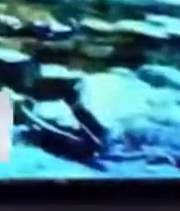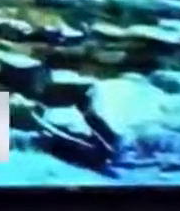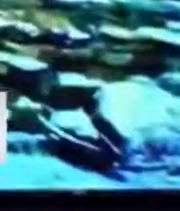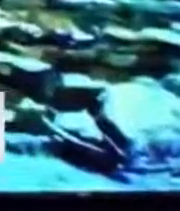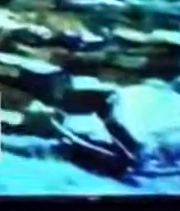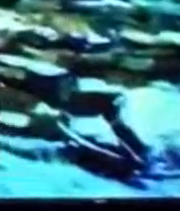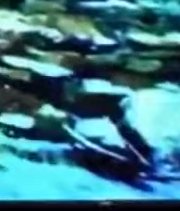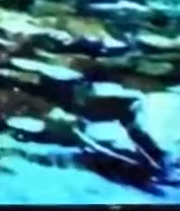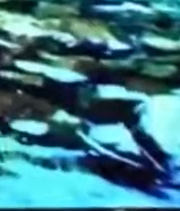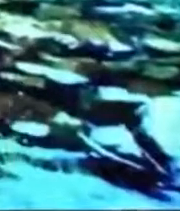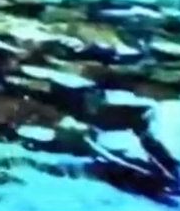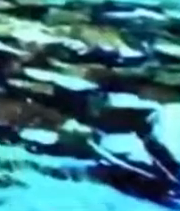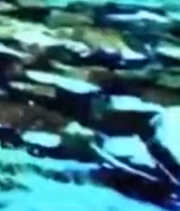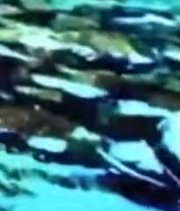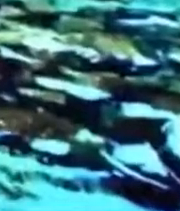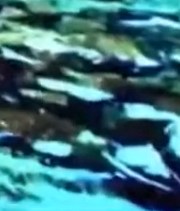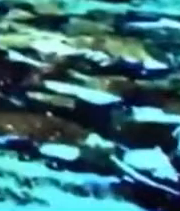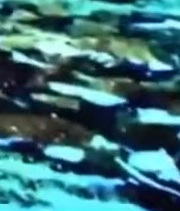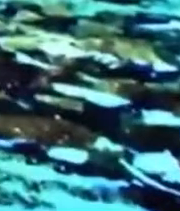Inaaminika kwamba